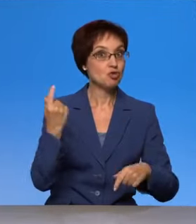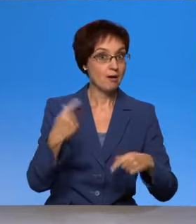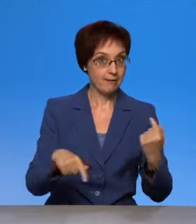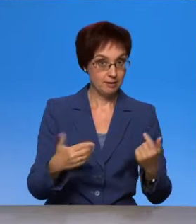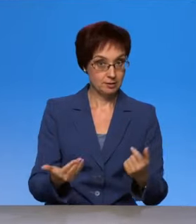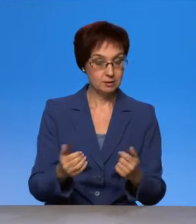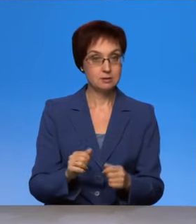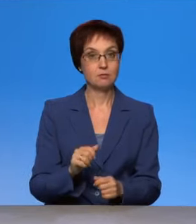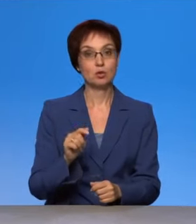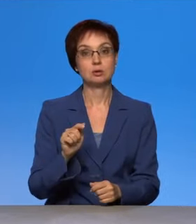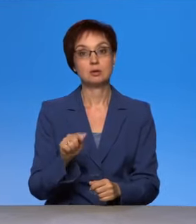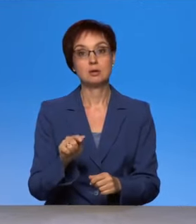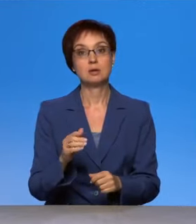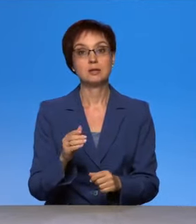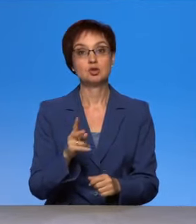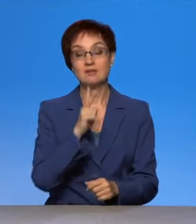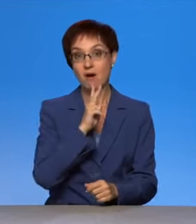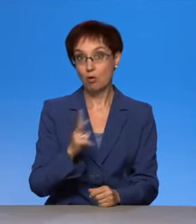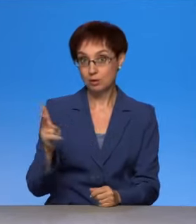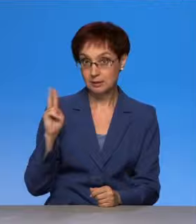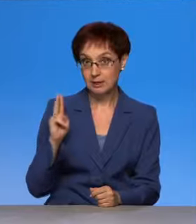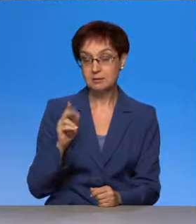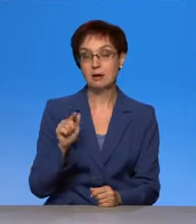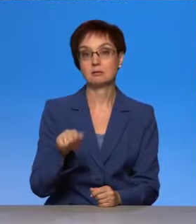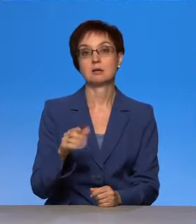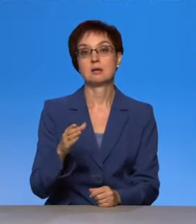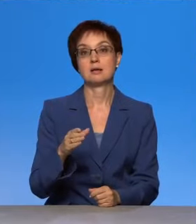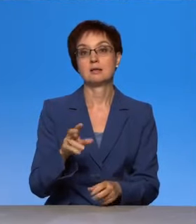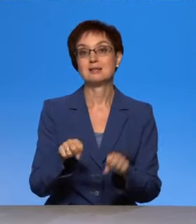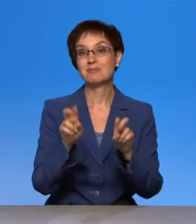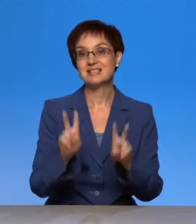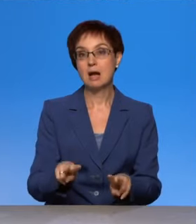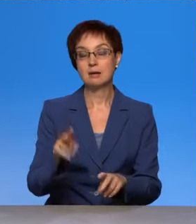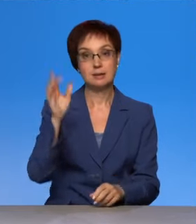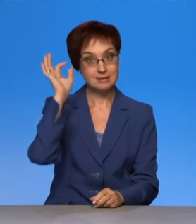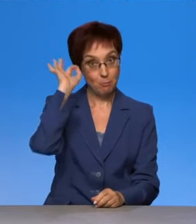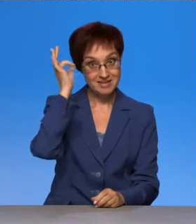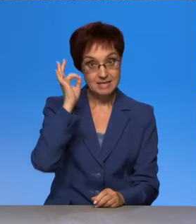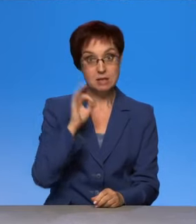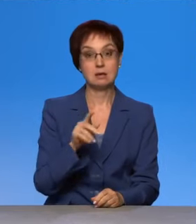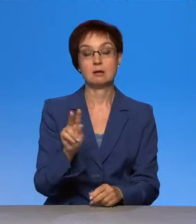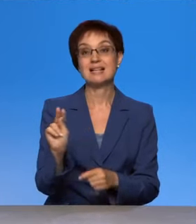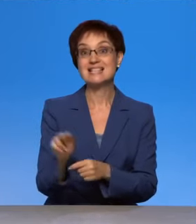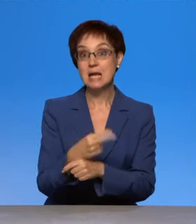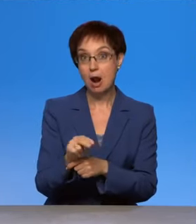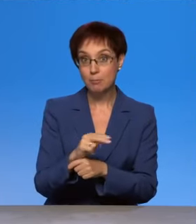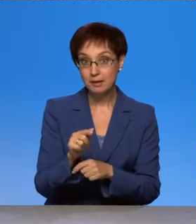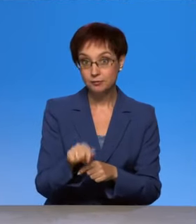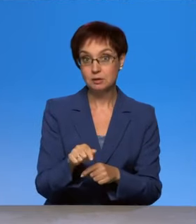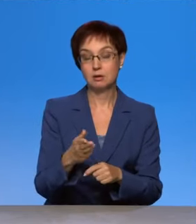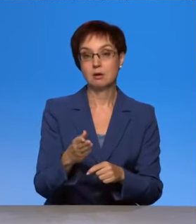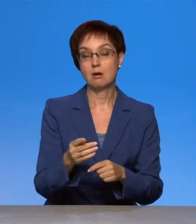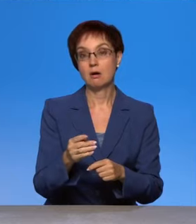реестра медицинских. Да, и на сегодняшний день, в принципе, психотерапевтом, это немножко странно,